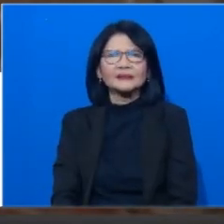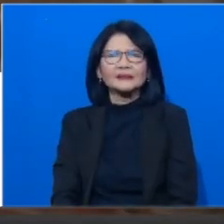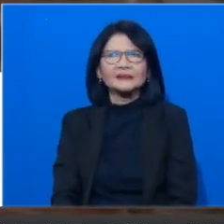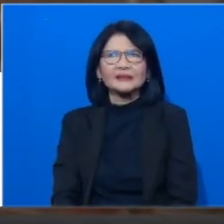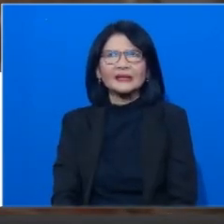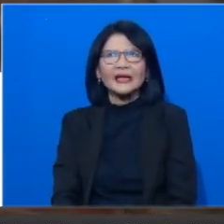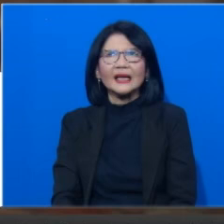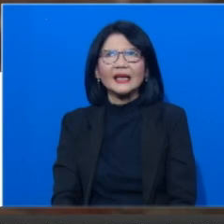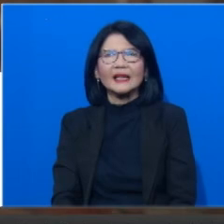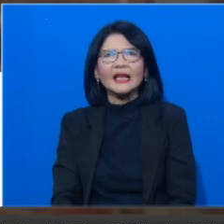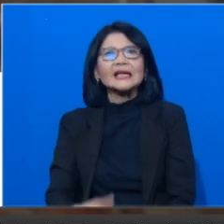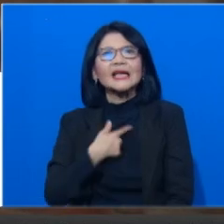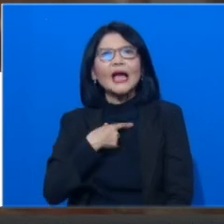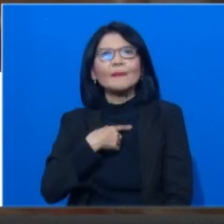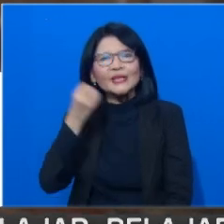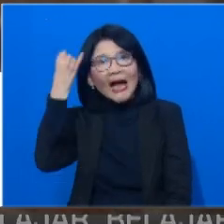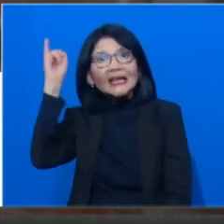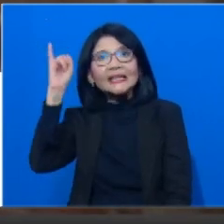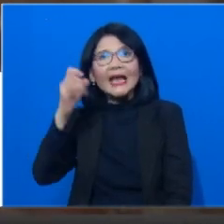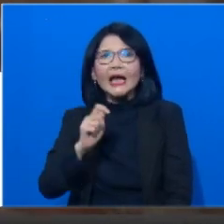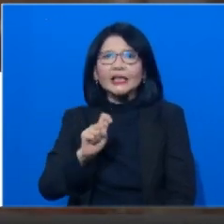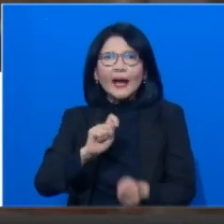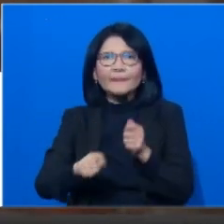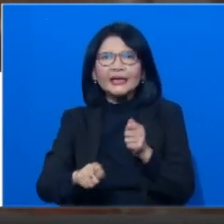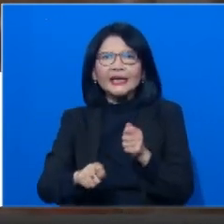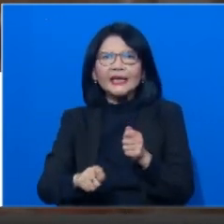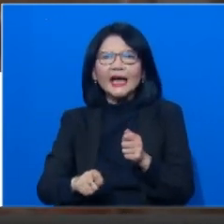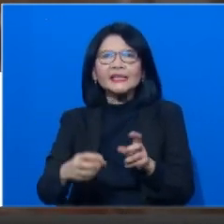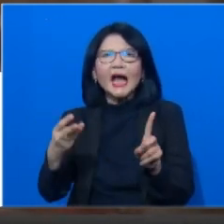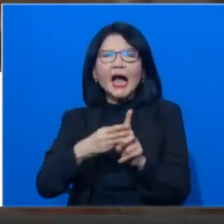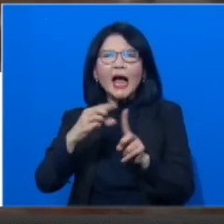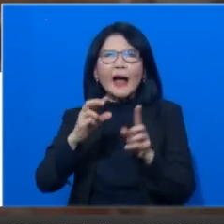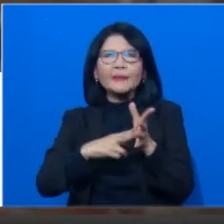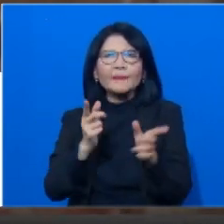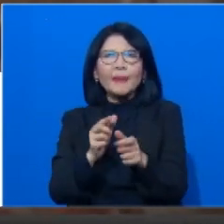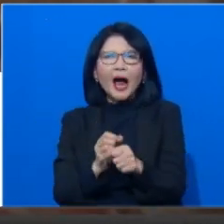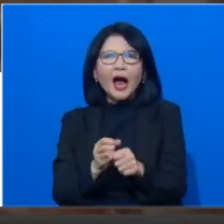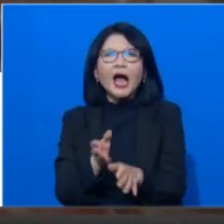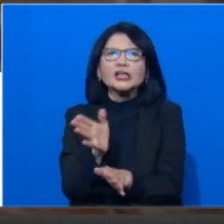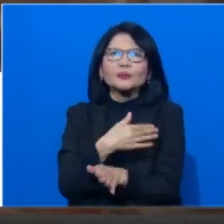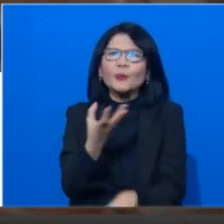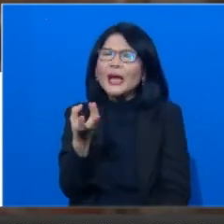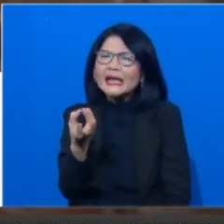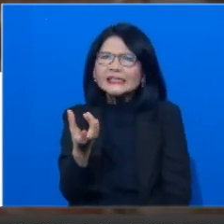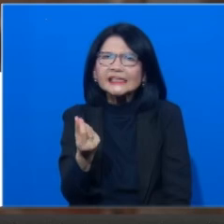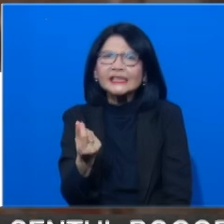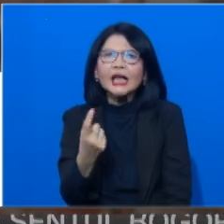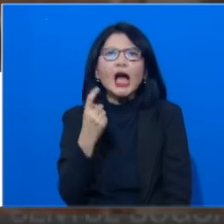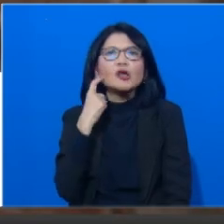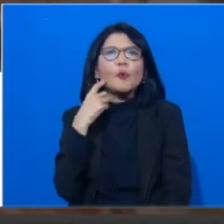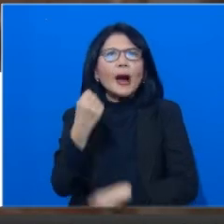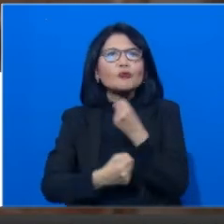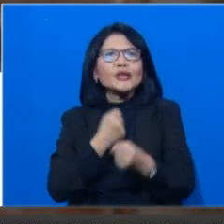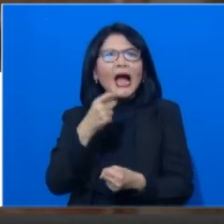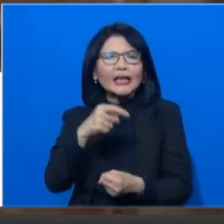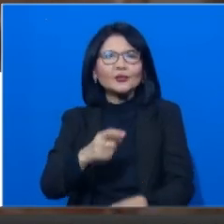saya punya istri kan ada ide, bilang kita usaha begini saja dulu, awalnya kan cuma 2 liter. Itu pun ada yang kasih tahu, coba usaha begini kamu,